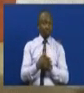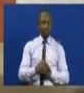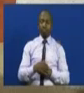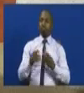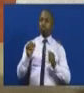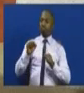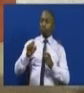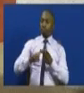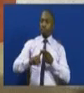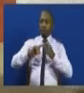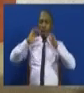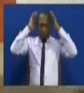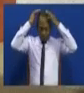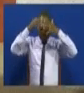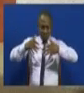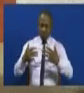Kufukiza sio kinga.